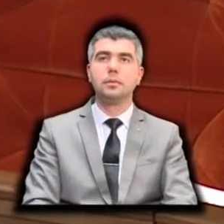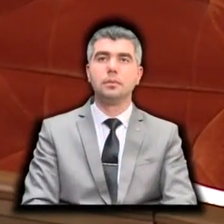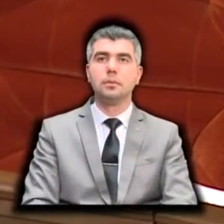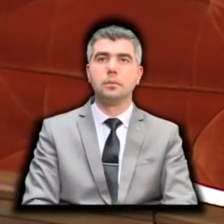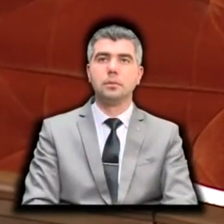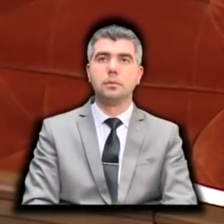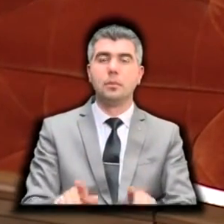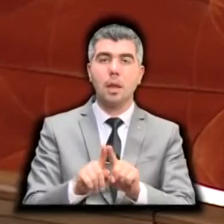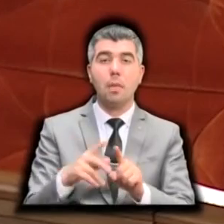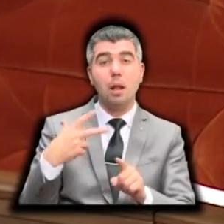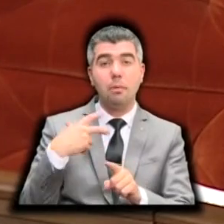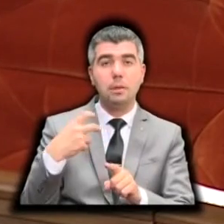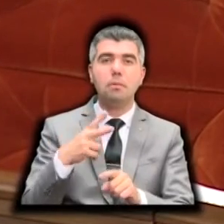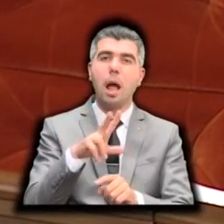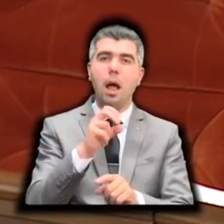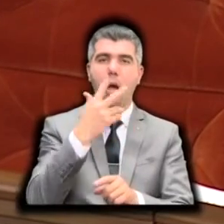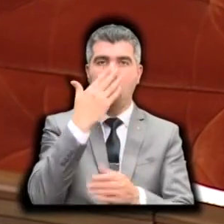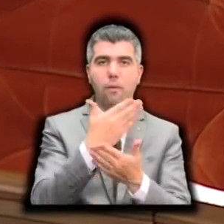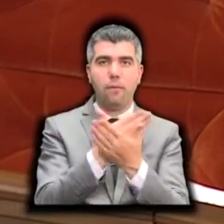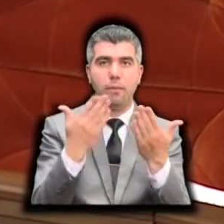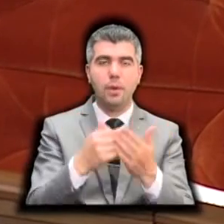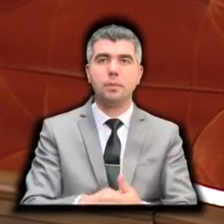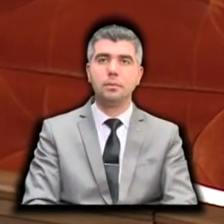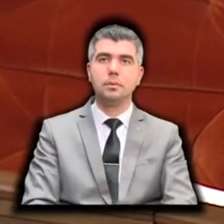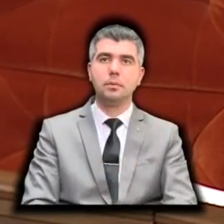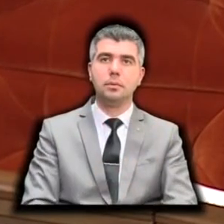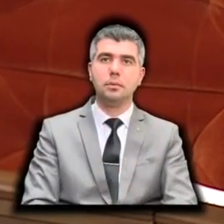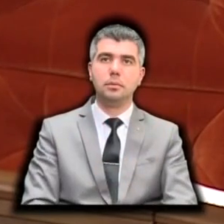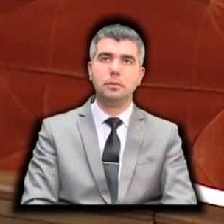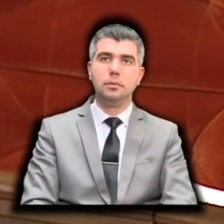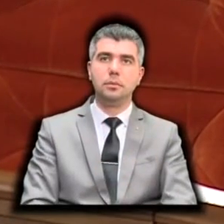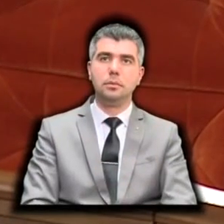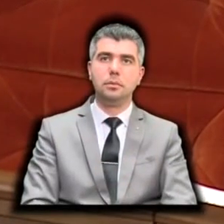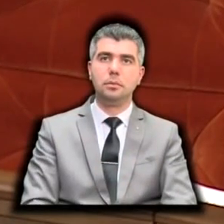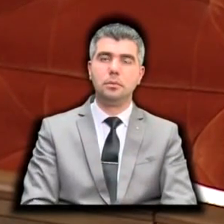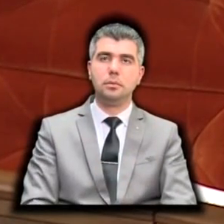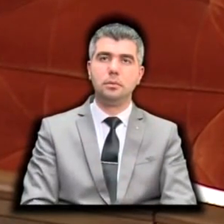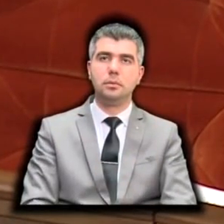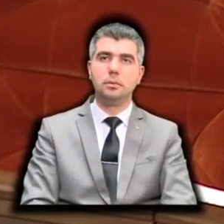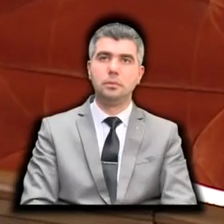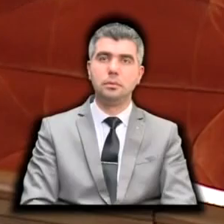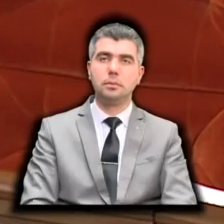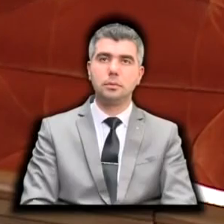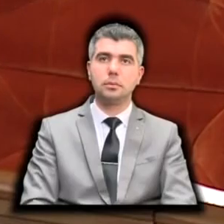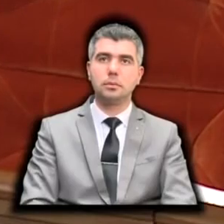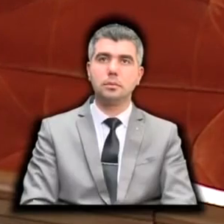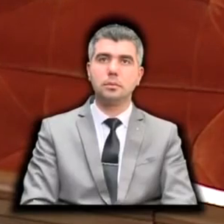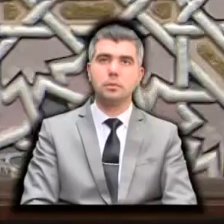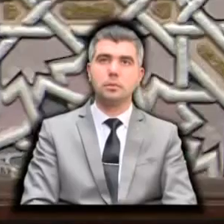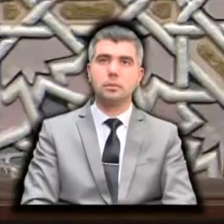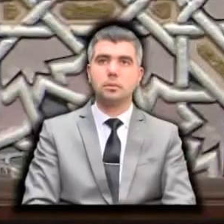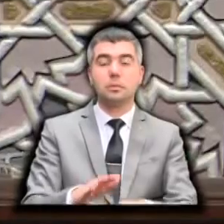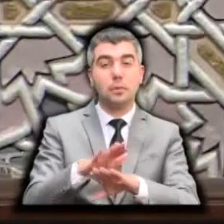الغلاظ معروفين، ودابا الا سمحتوا الكلمه بلاتي السيد